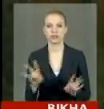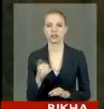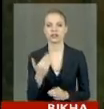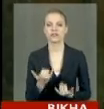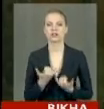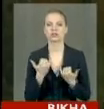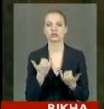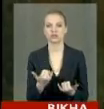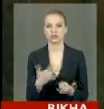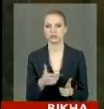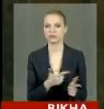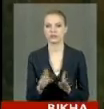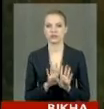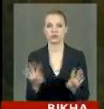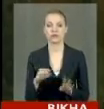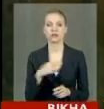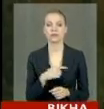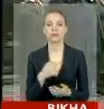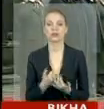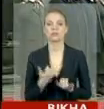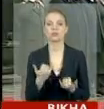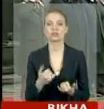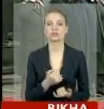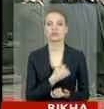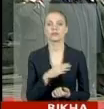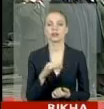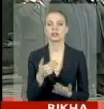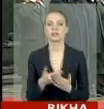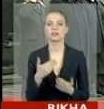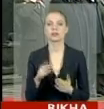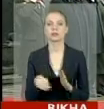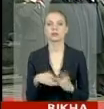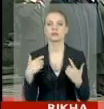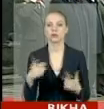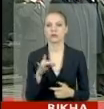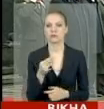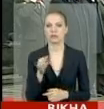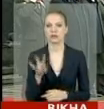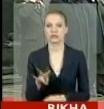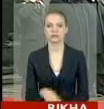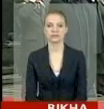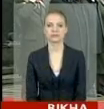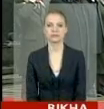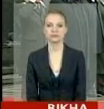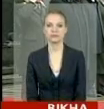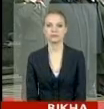честь, вишукана начальник почесної варти, підполковник Кляр.